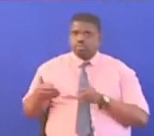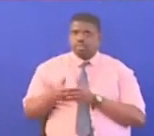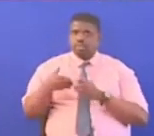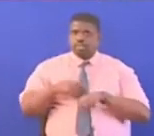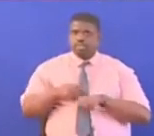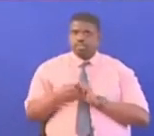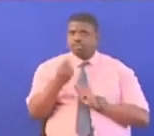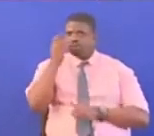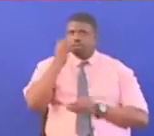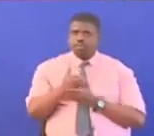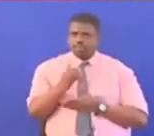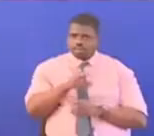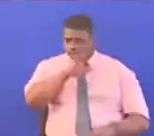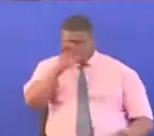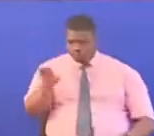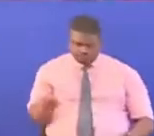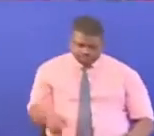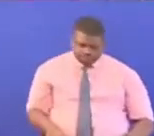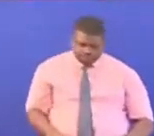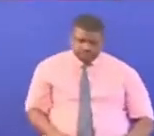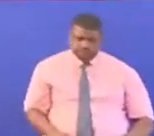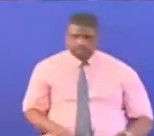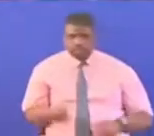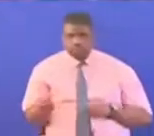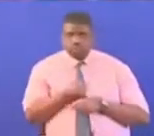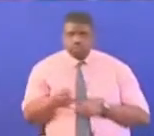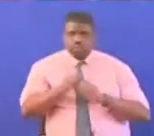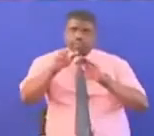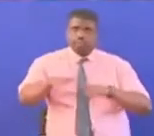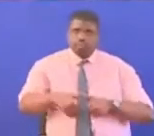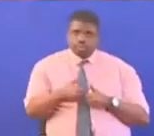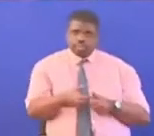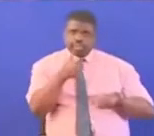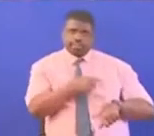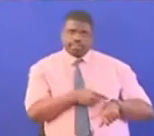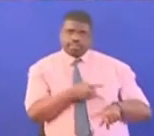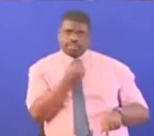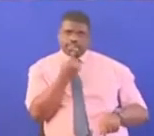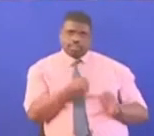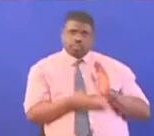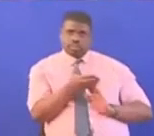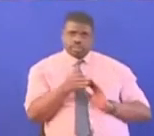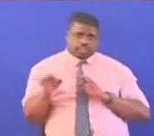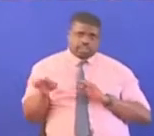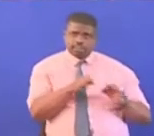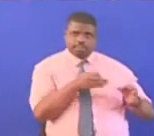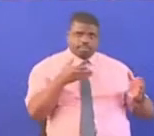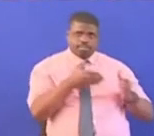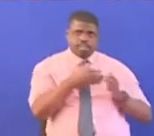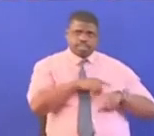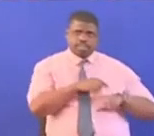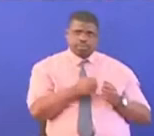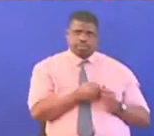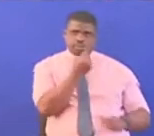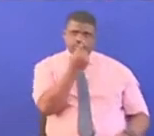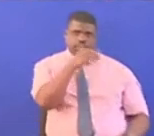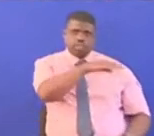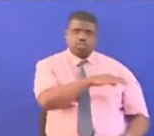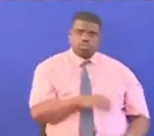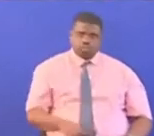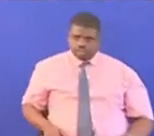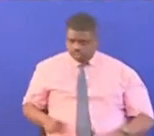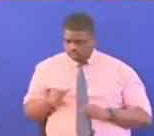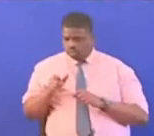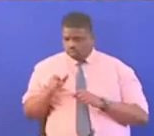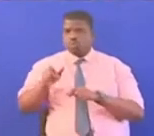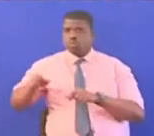saa 11 kamili jioni leo. Shughuli za bunge kwa awamu hii ya kwanza imesitishwa hadi hapo saa 11 jioni, ambapo